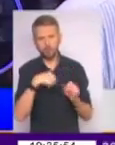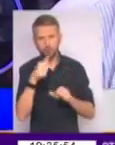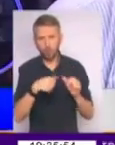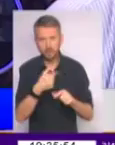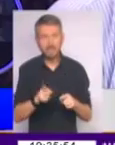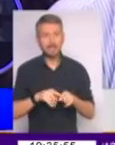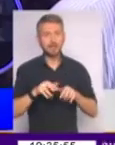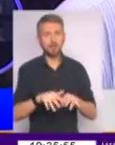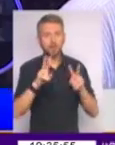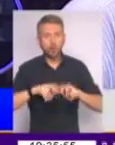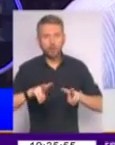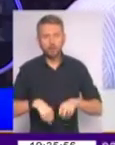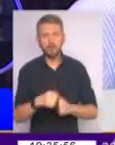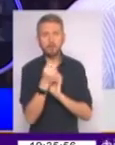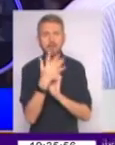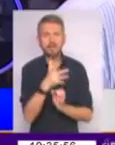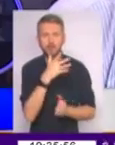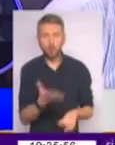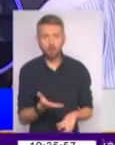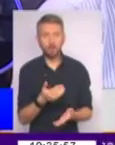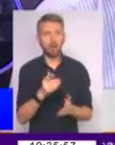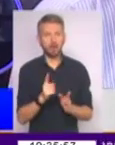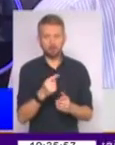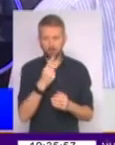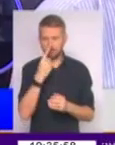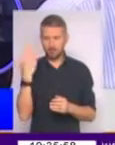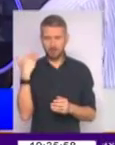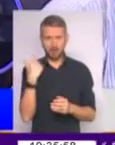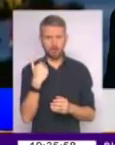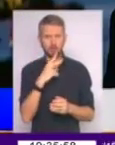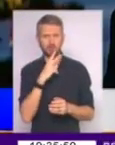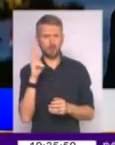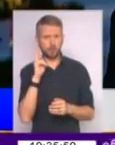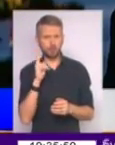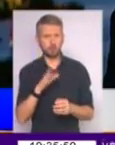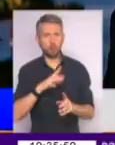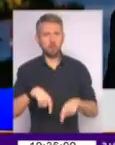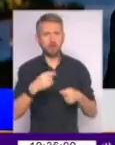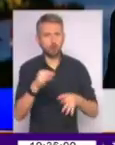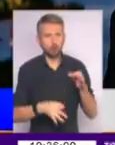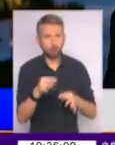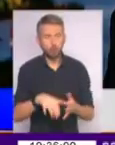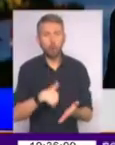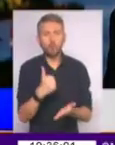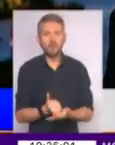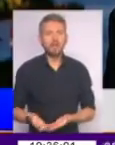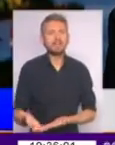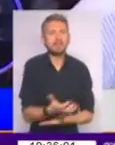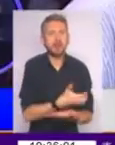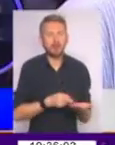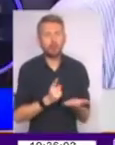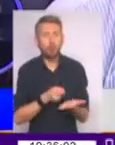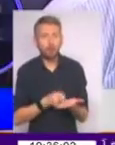Ця справа розслідувалася 15 років. Аж тепер, недавно, 2 чи 1,5 роки назад, була передана до суду. Головне – зібрати належним